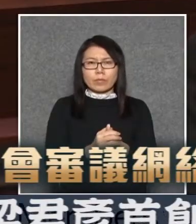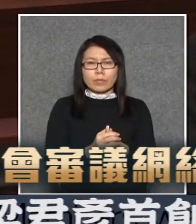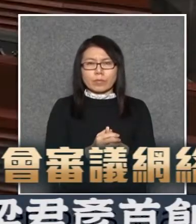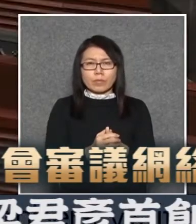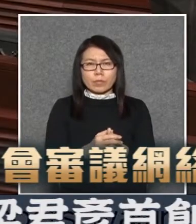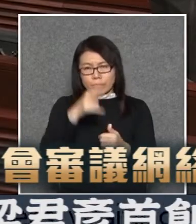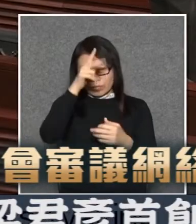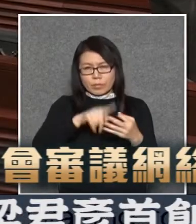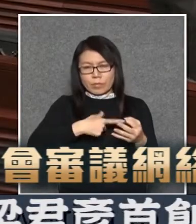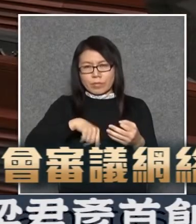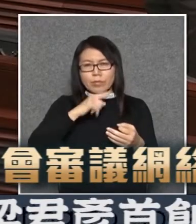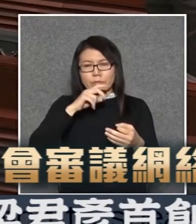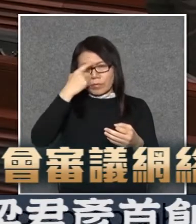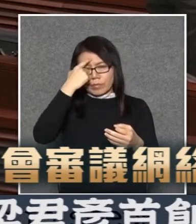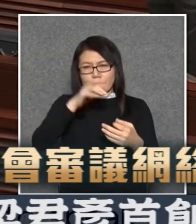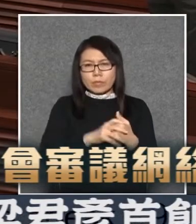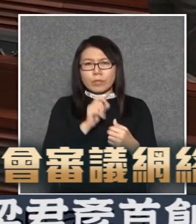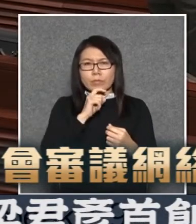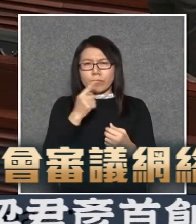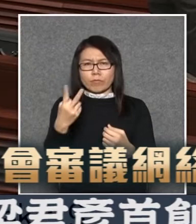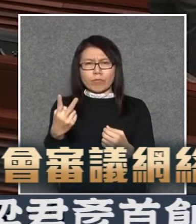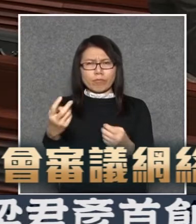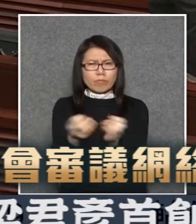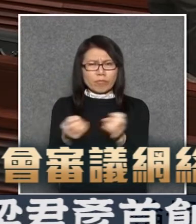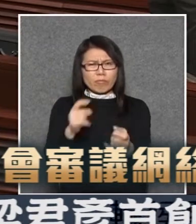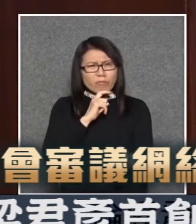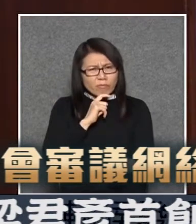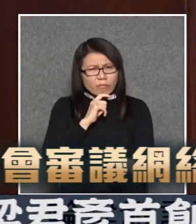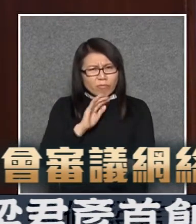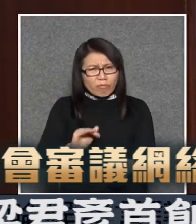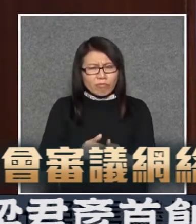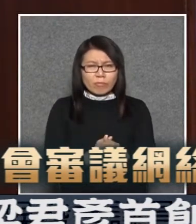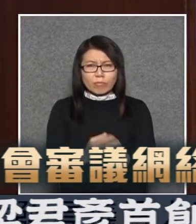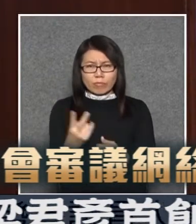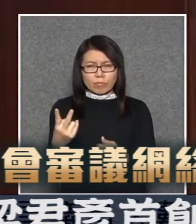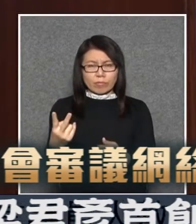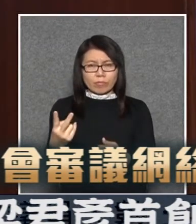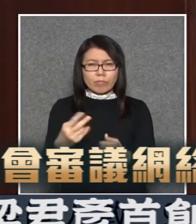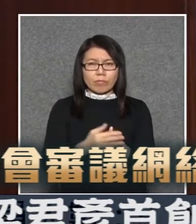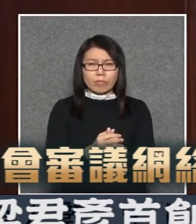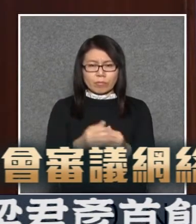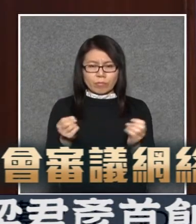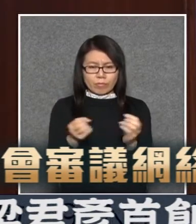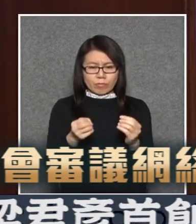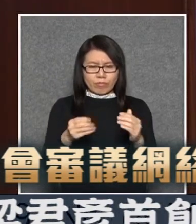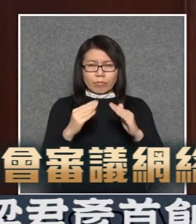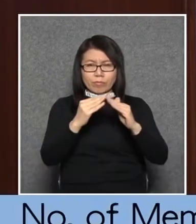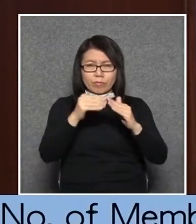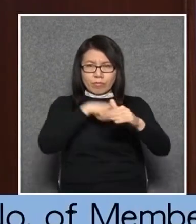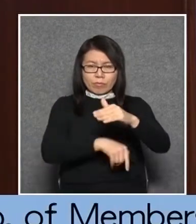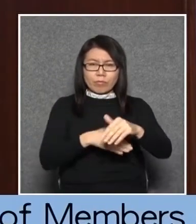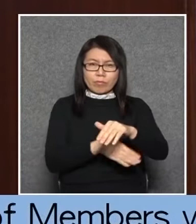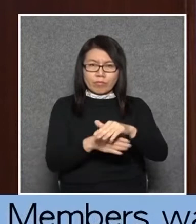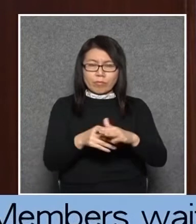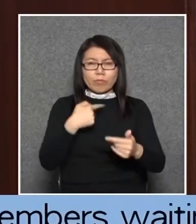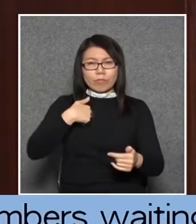梁国雄议员， 我数到唔够，就两个喺度倾偈都算啦。 佢哋两个系喺议事厅里边，请你坐。 咁我就行出嚟啦，我喺